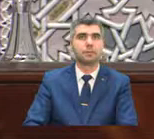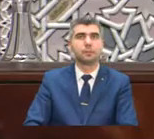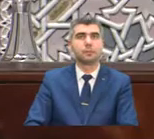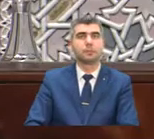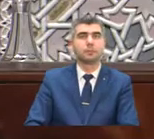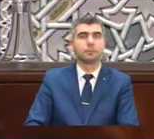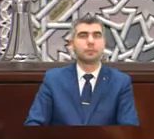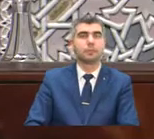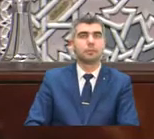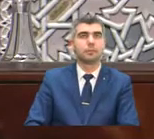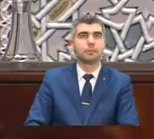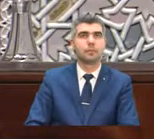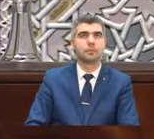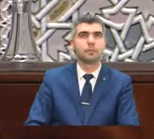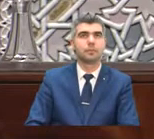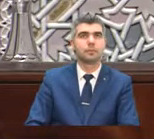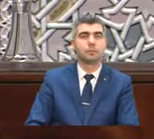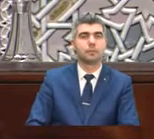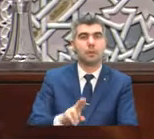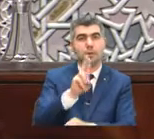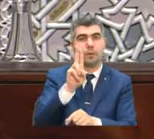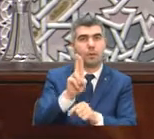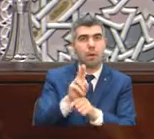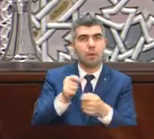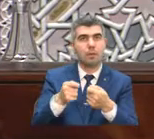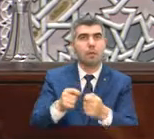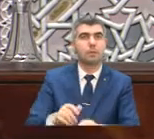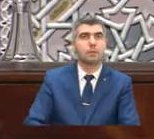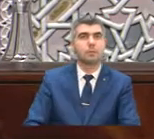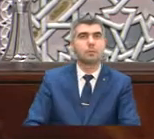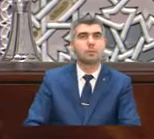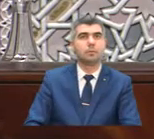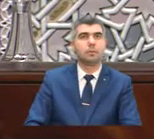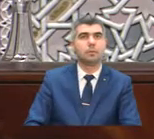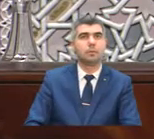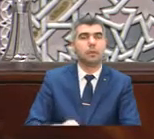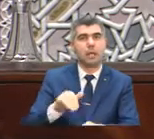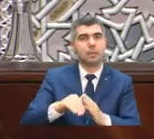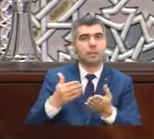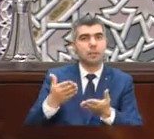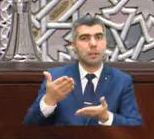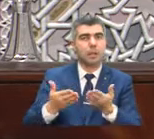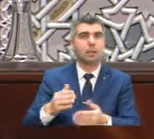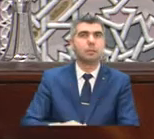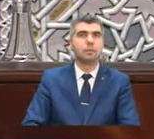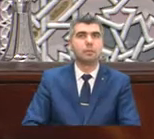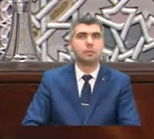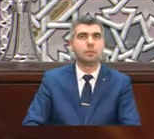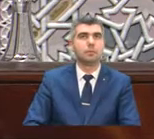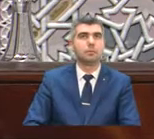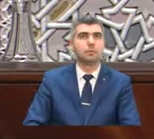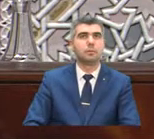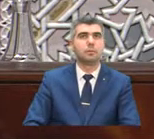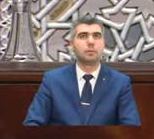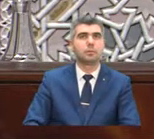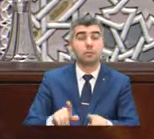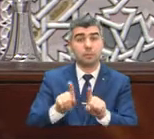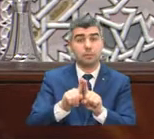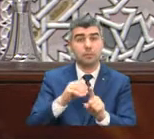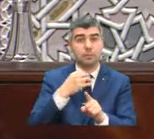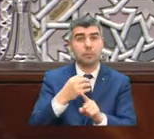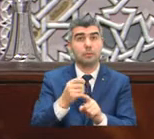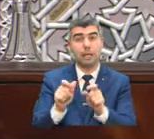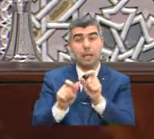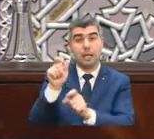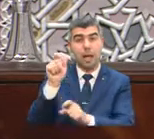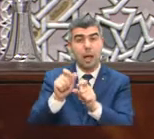هل من تعقيب إضافي؟ سيد نائب من الفريق الاستقلالي تفضل. الوزير، الشروط اللي كطلبوا المواطنين في